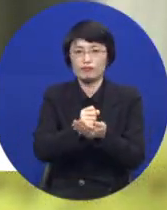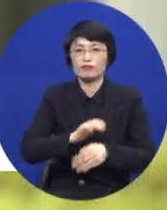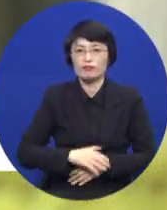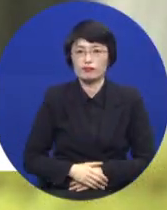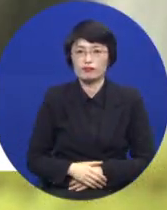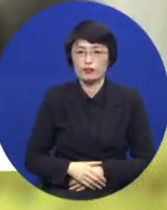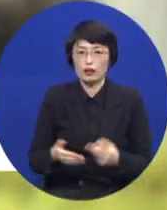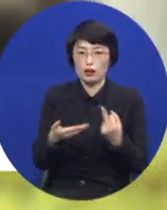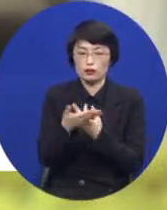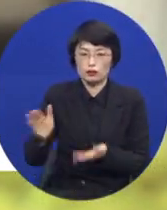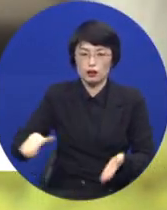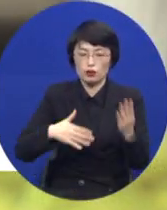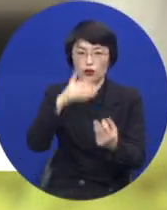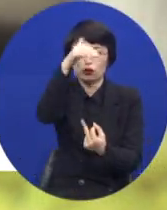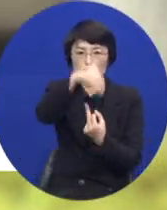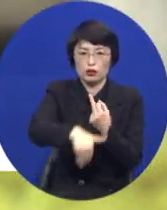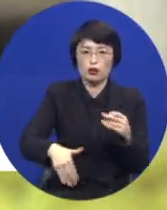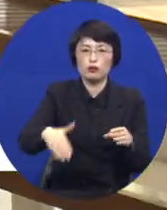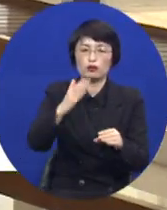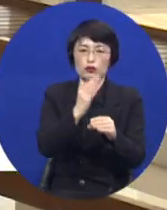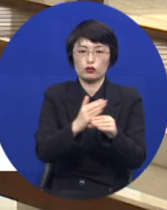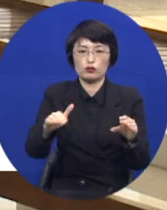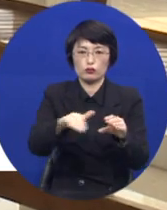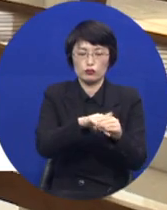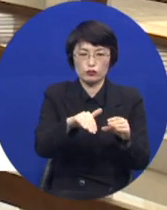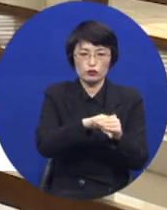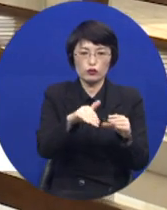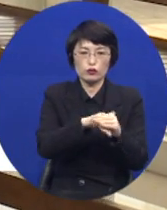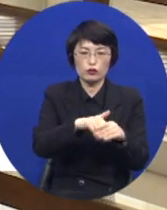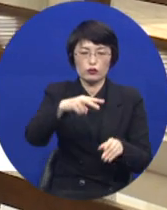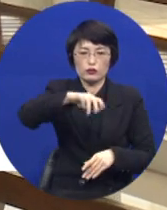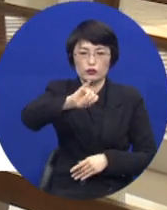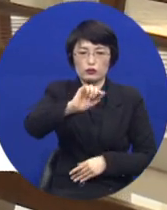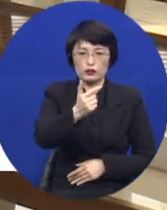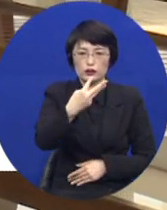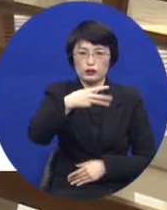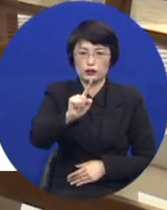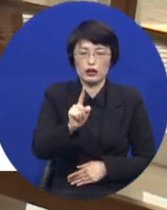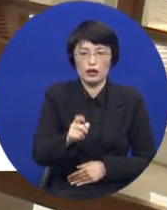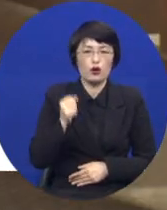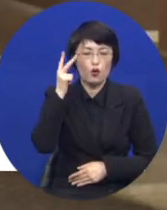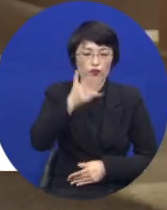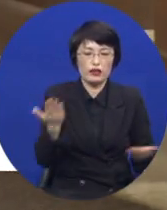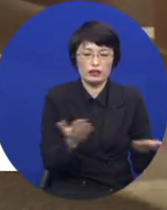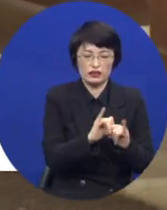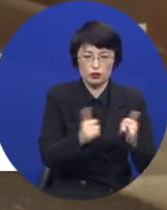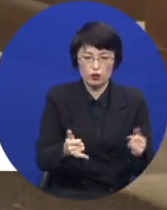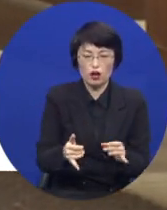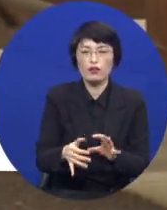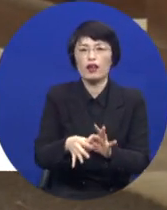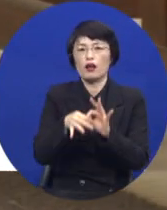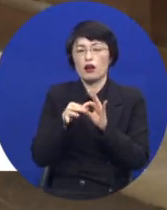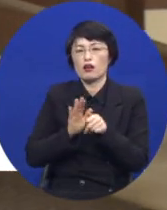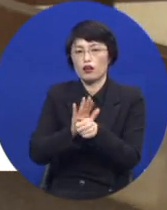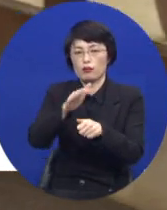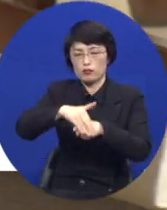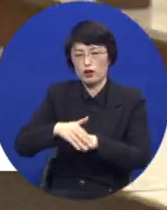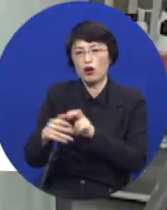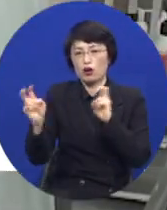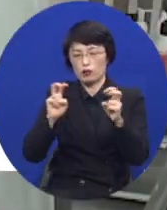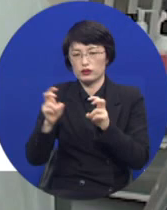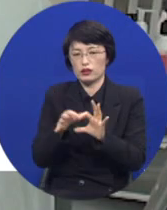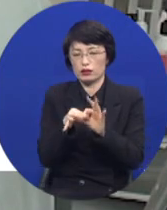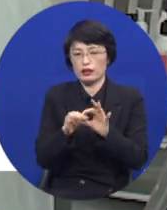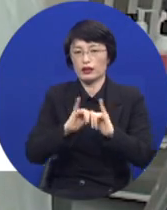제주도는 소위 퍼시 중문관광단지 제주 신라호텔의 직원과 협력업체 관계자 500 16명에 대한 진단 검사 실시한